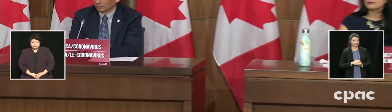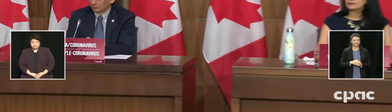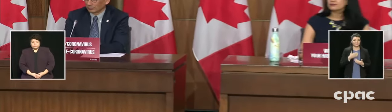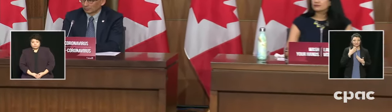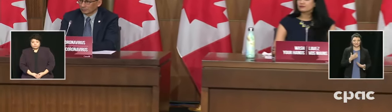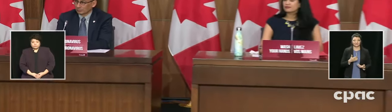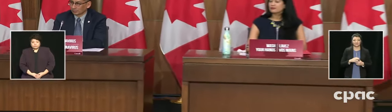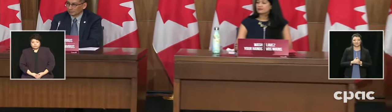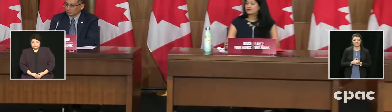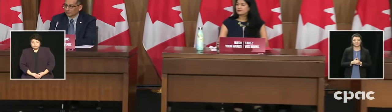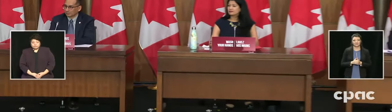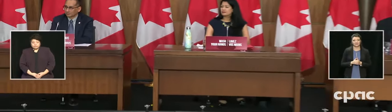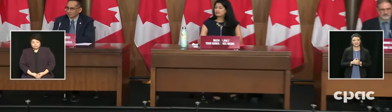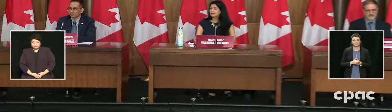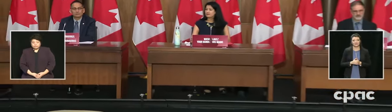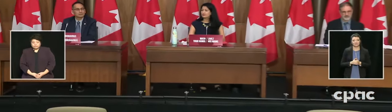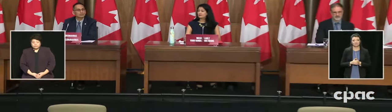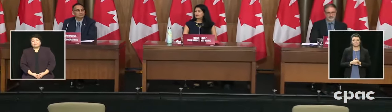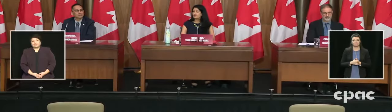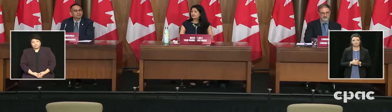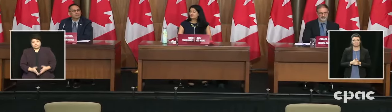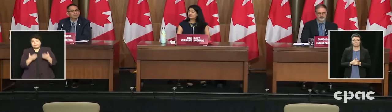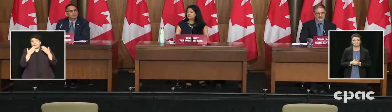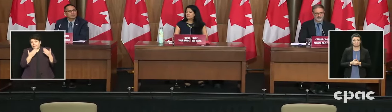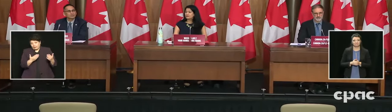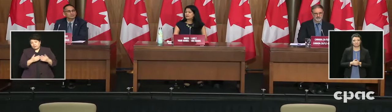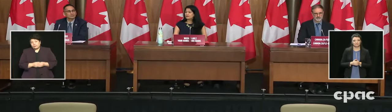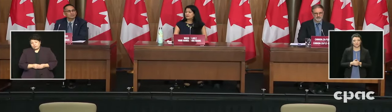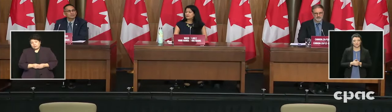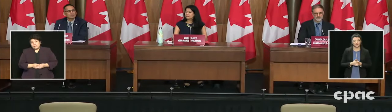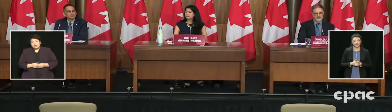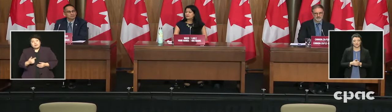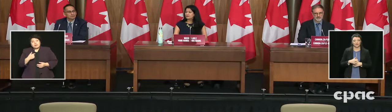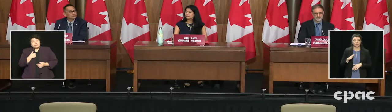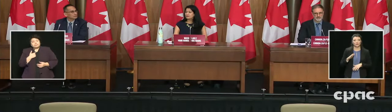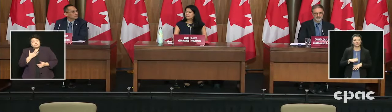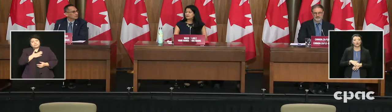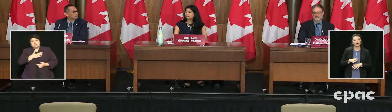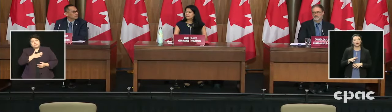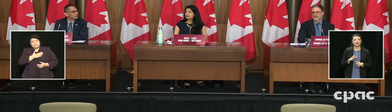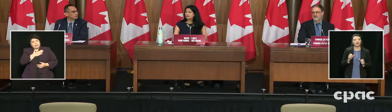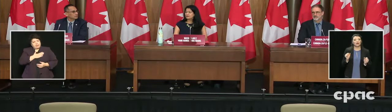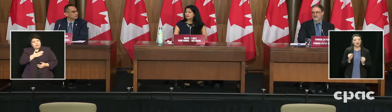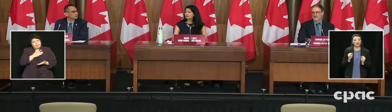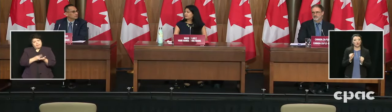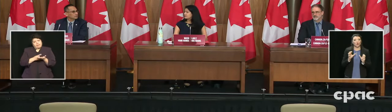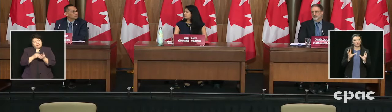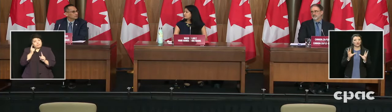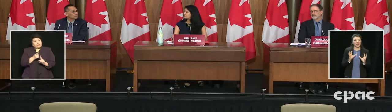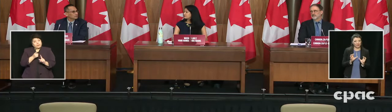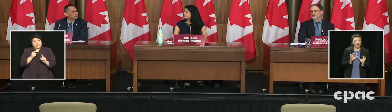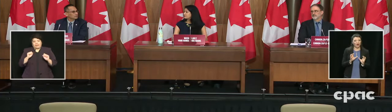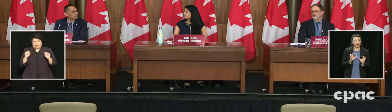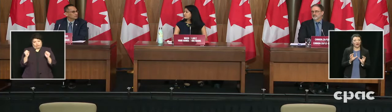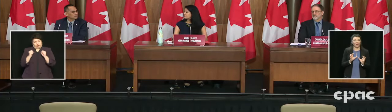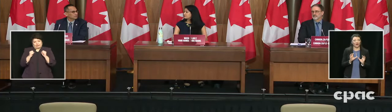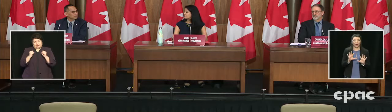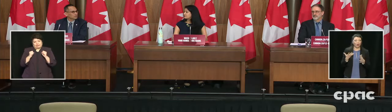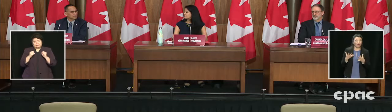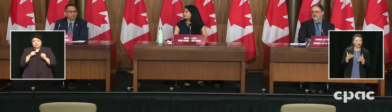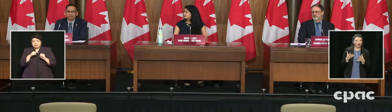Merci. J'aimerais parler des congélateurs, comprendre un peu comment ça fonctionne.